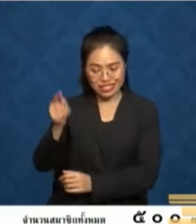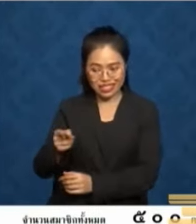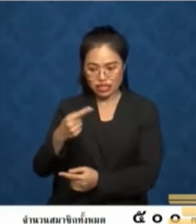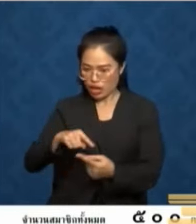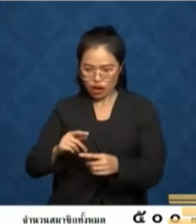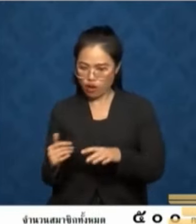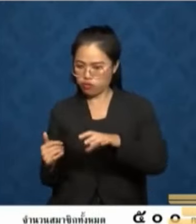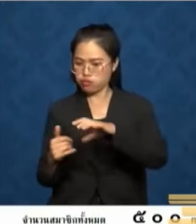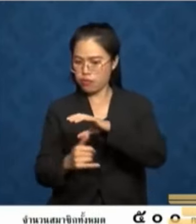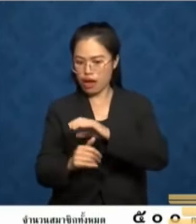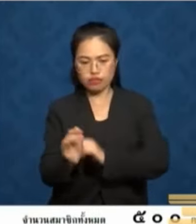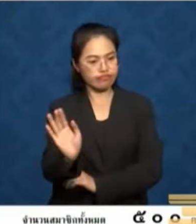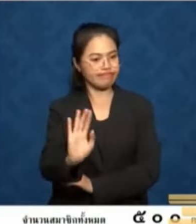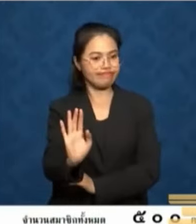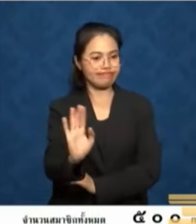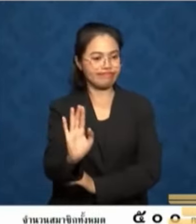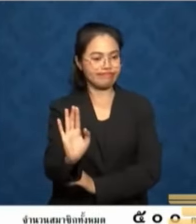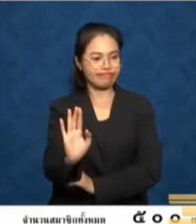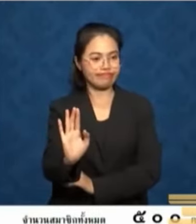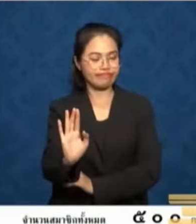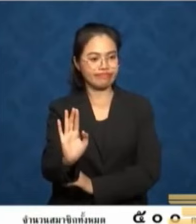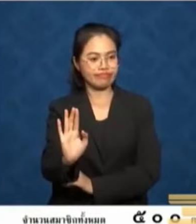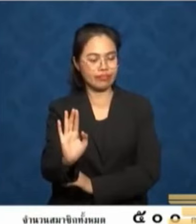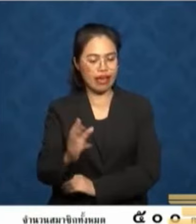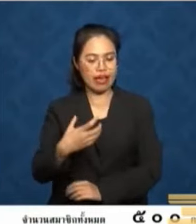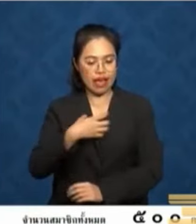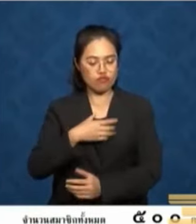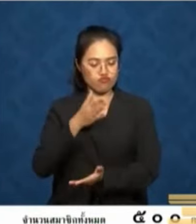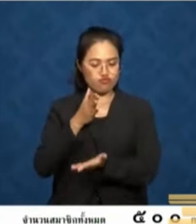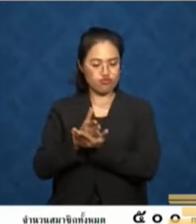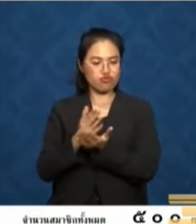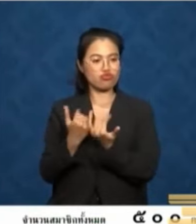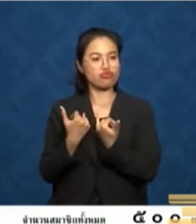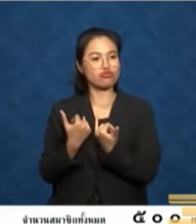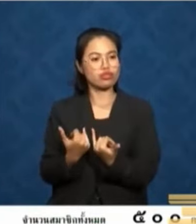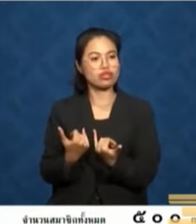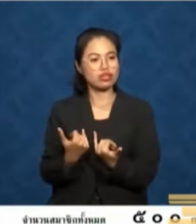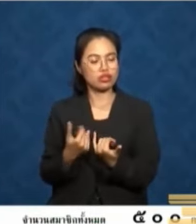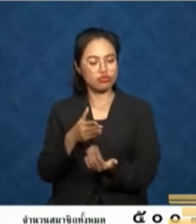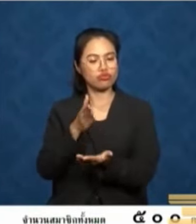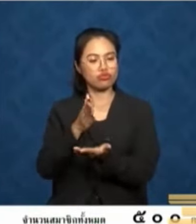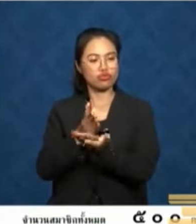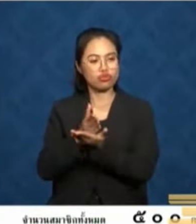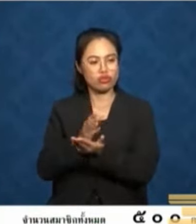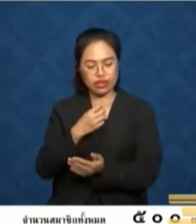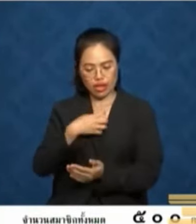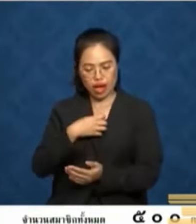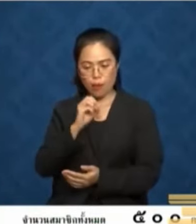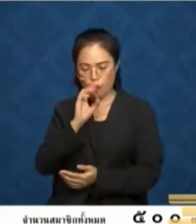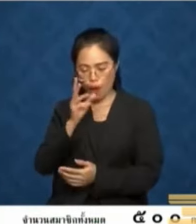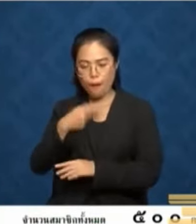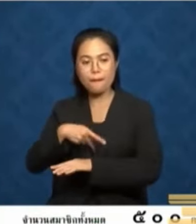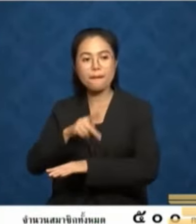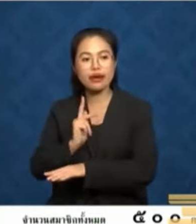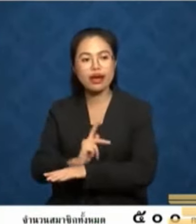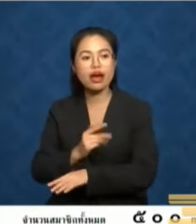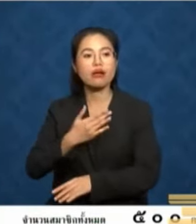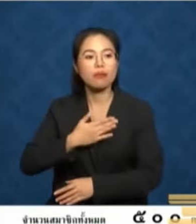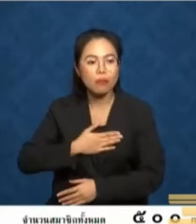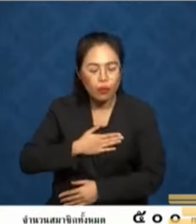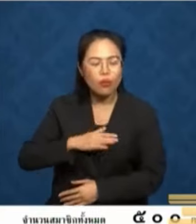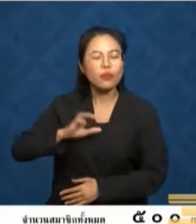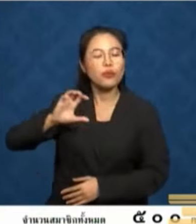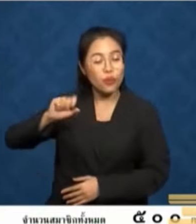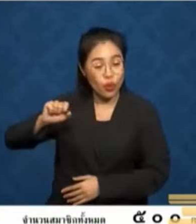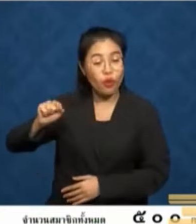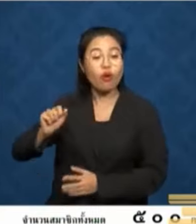ก่ายอำนาจแบบนั้นนะครับขอให้มันหยุดอยู่แค่นี้นะครับก็ขออนุญาตเรียนท่านประธานด้วยความเคารพครับว่าผมเนี่ยเป็นสสมานาน